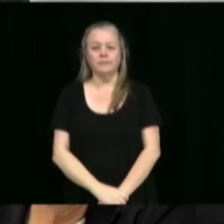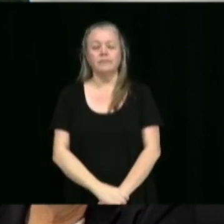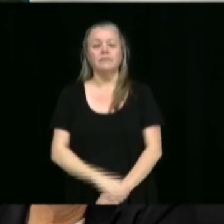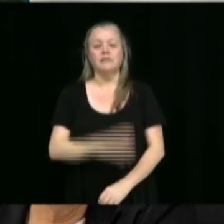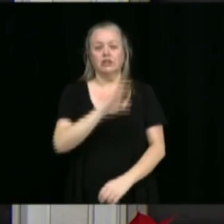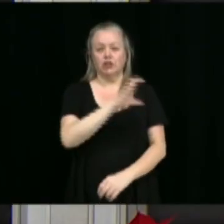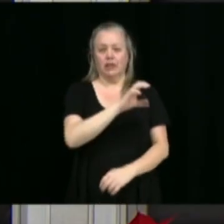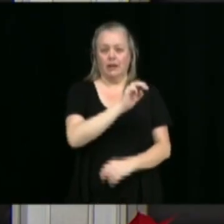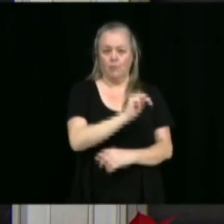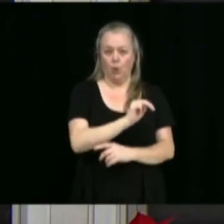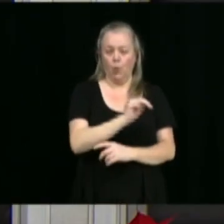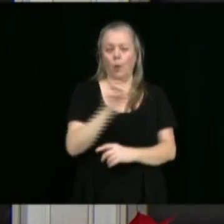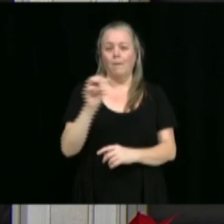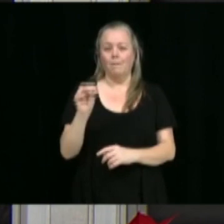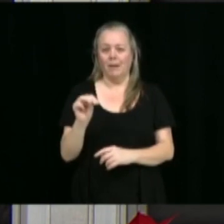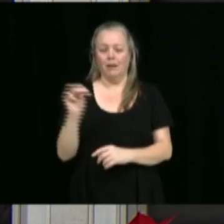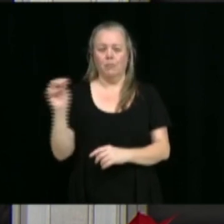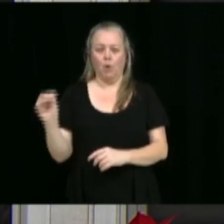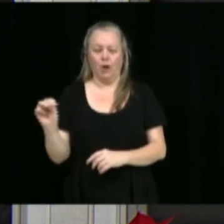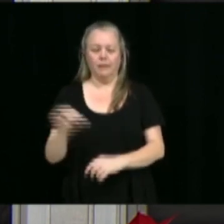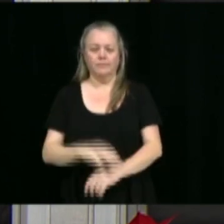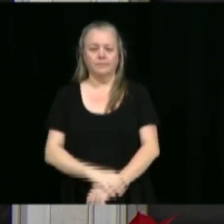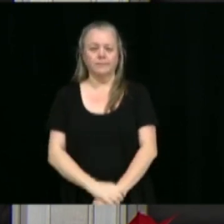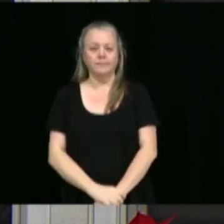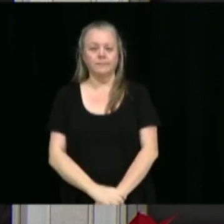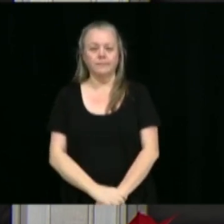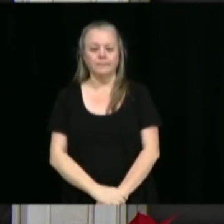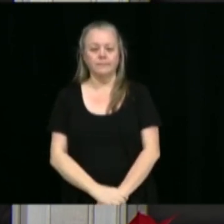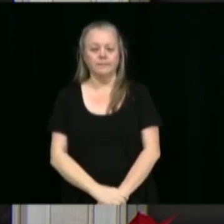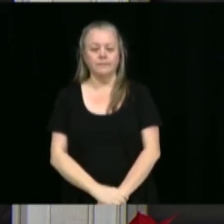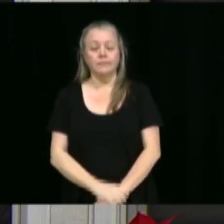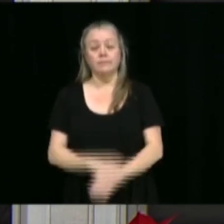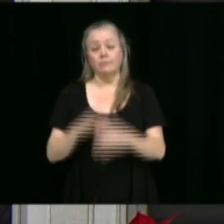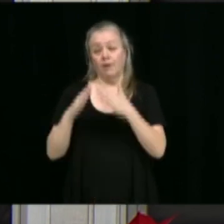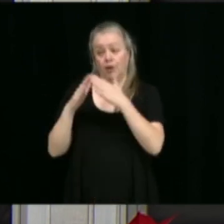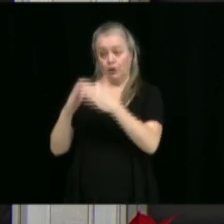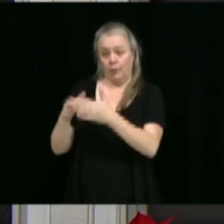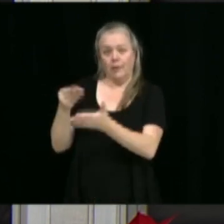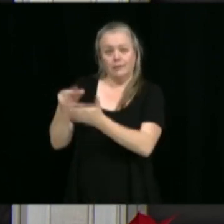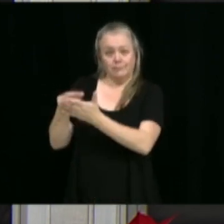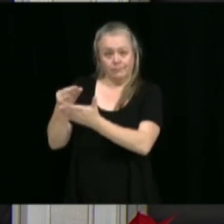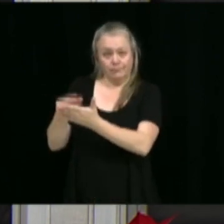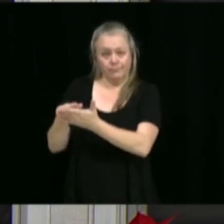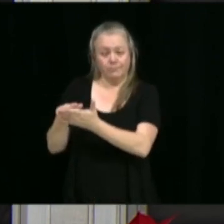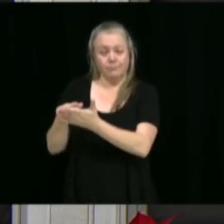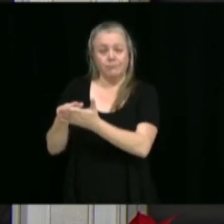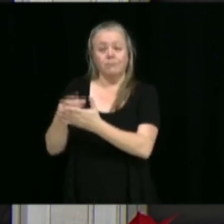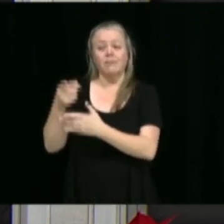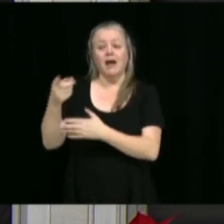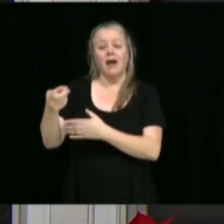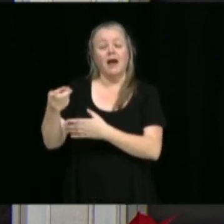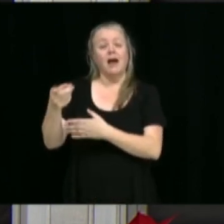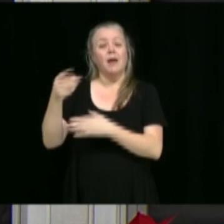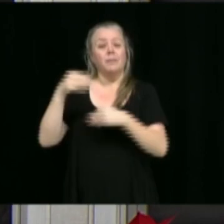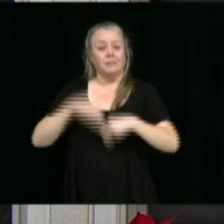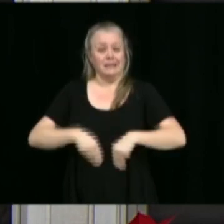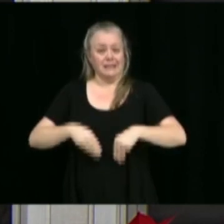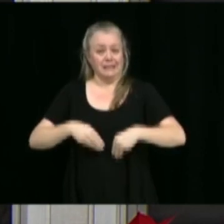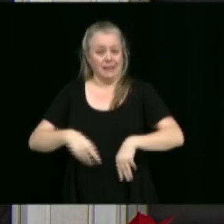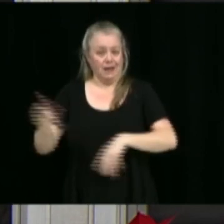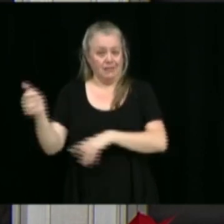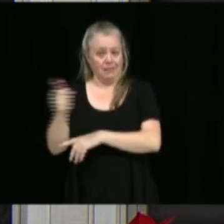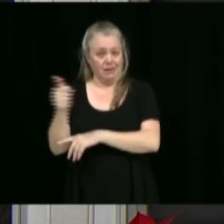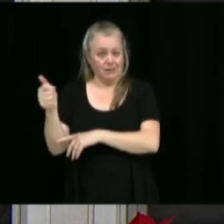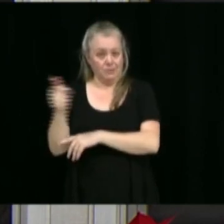Chantal Moreau, Marc Morin. Demande d'aide financière à être formulée auprès du ministère du Transport et de la